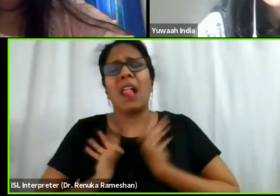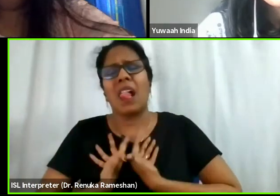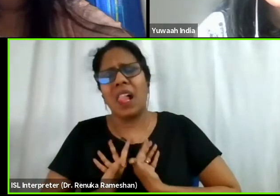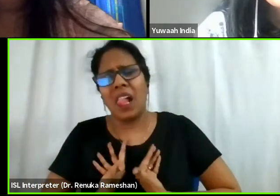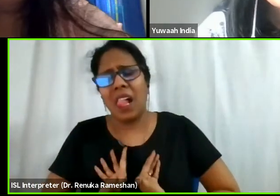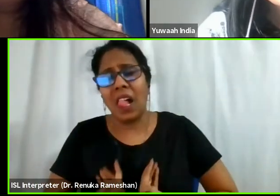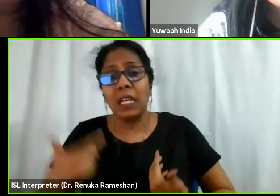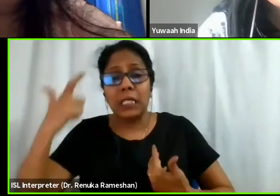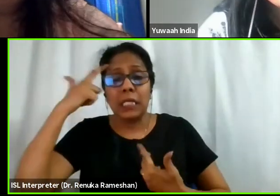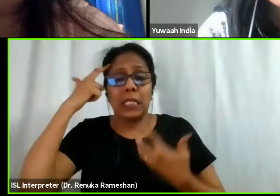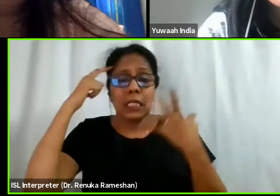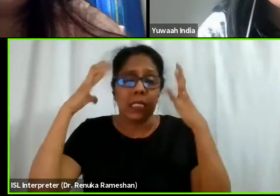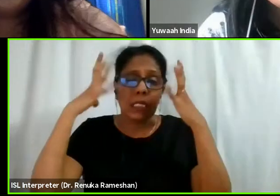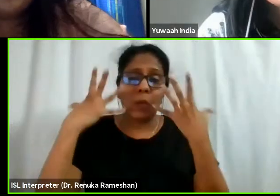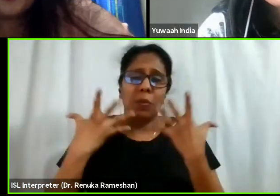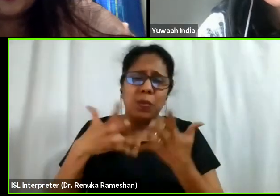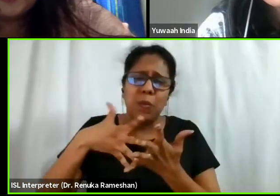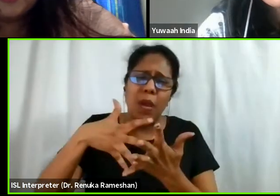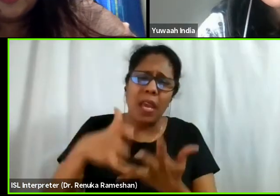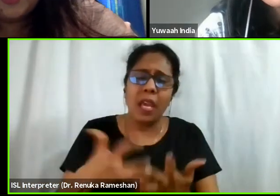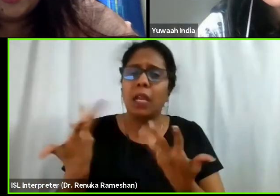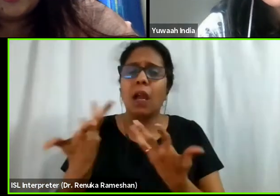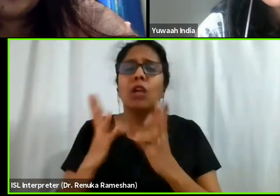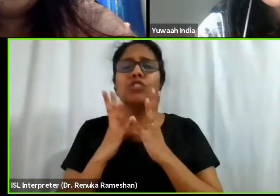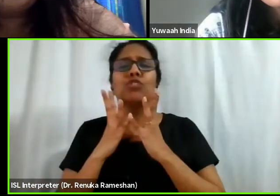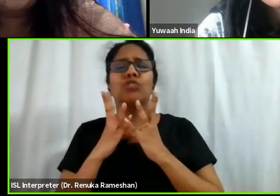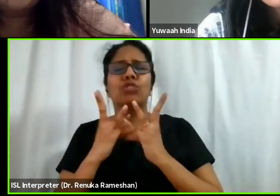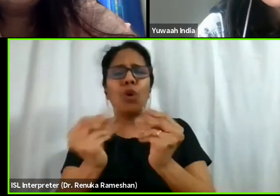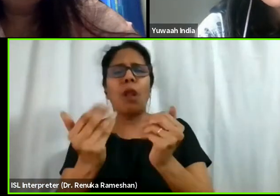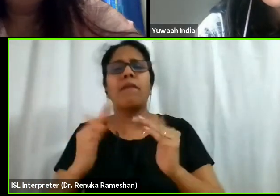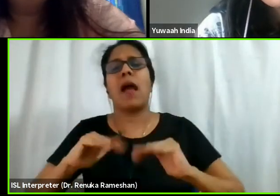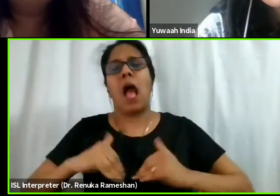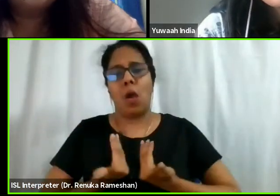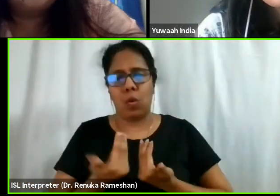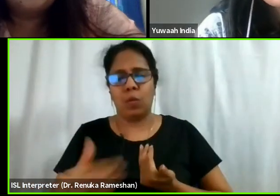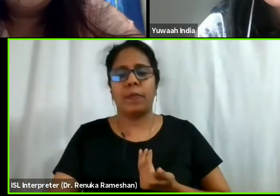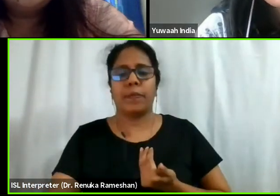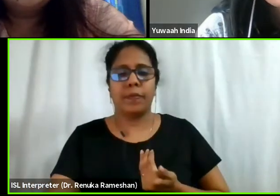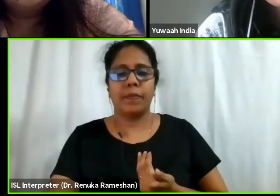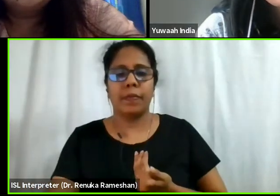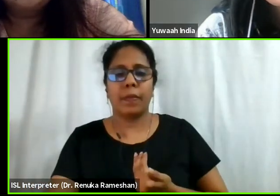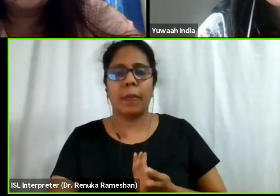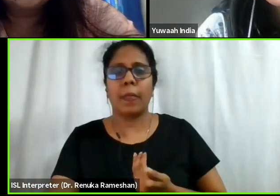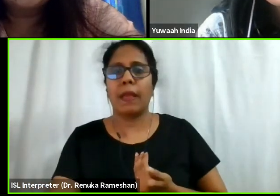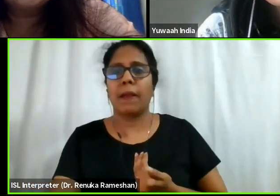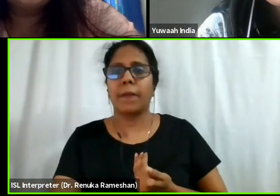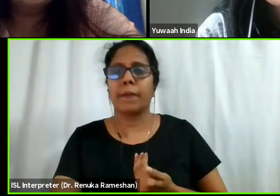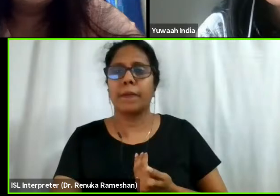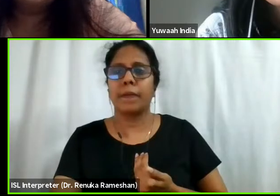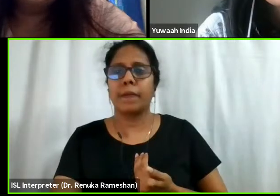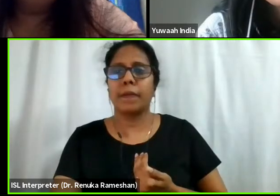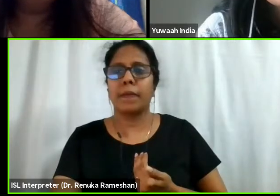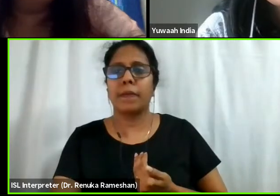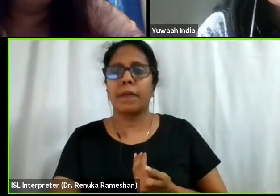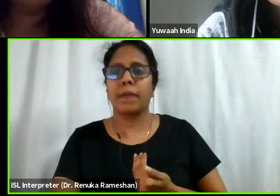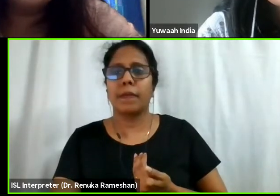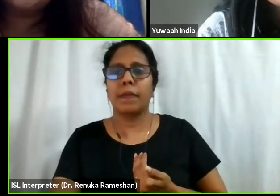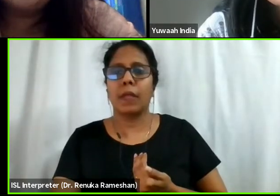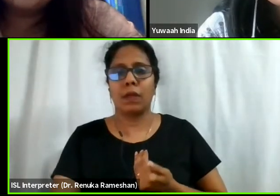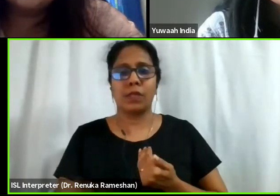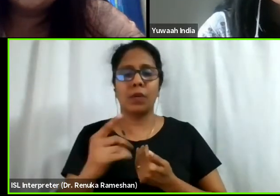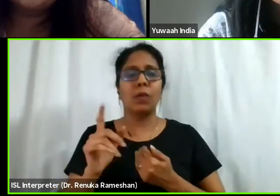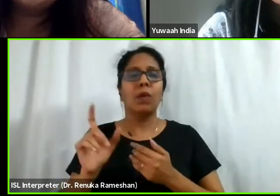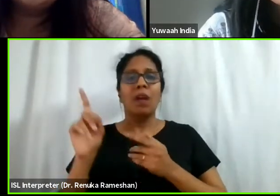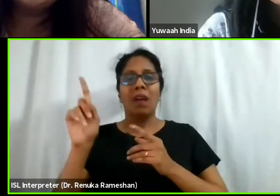इस समय के दौरान. ओके, सो जो केयर गिवर होता है जनरली हम उसको भी